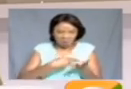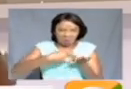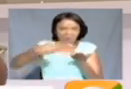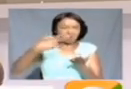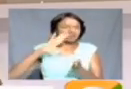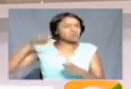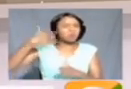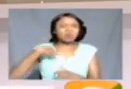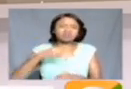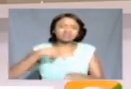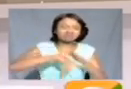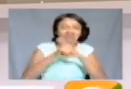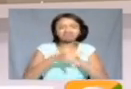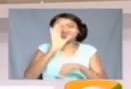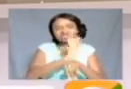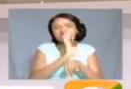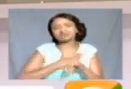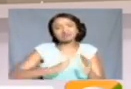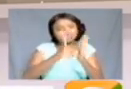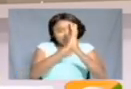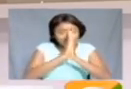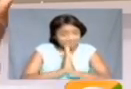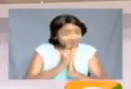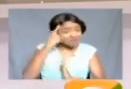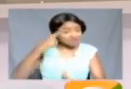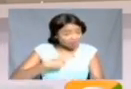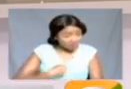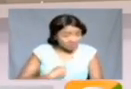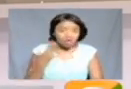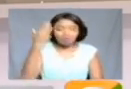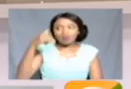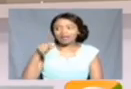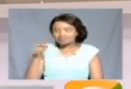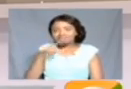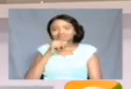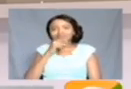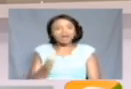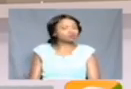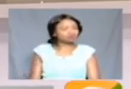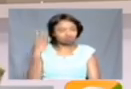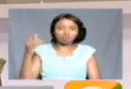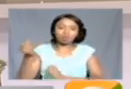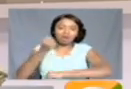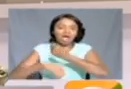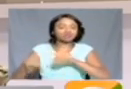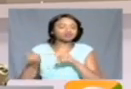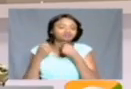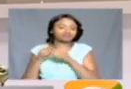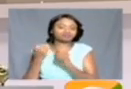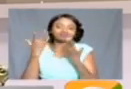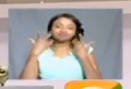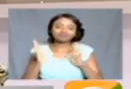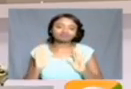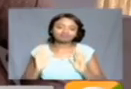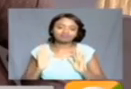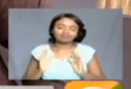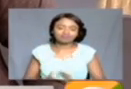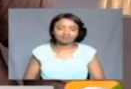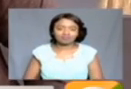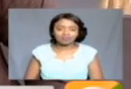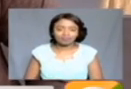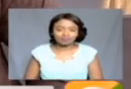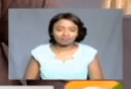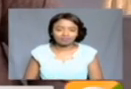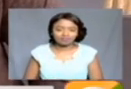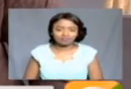nendeni mkaniombee. Tena atamwambia msisahau kuniombea bwana. Kwa sababu anajijua ana makosa yake anayofanya. Kuna hoja moja atakayoweza kuileta ambayo tunafikiria kwamba ndio